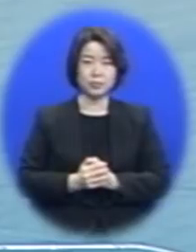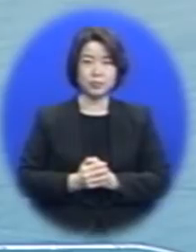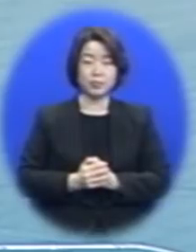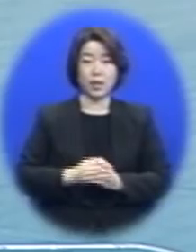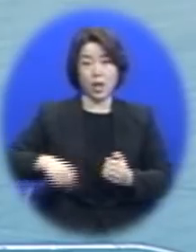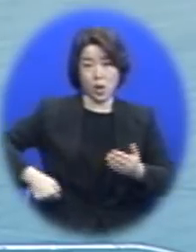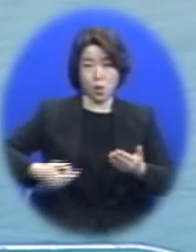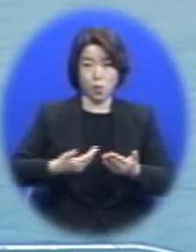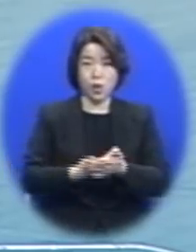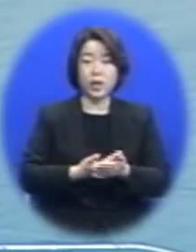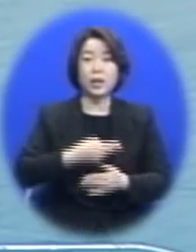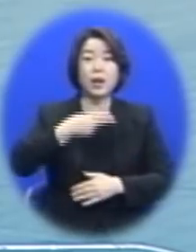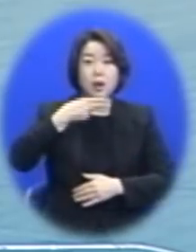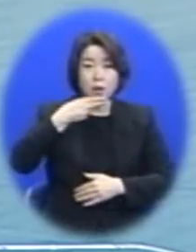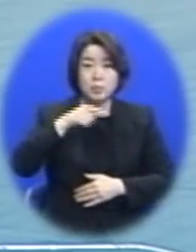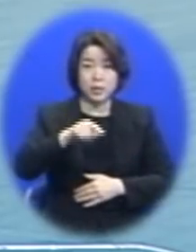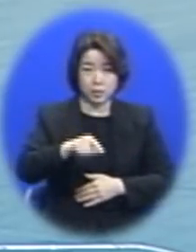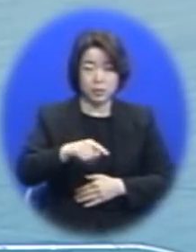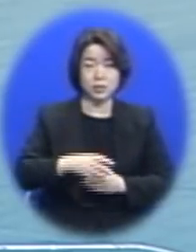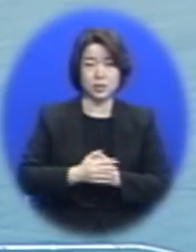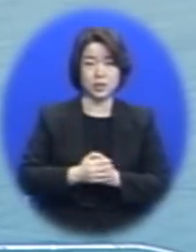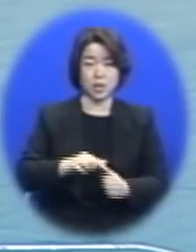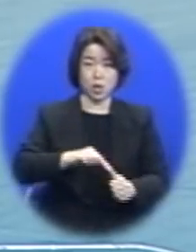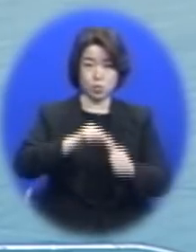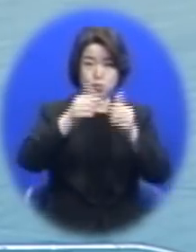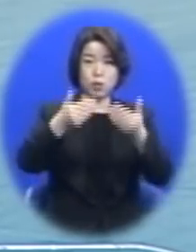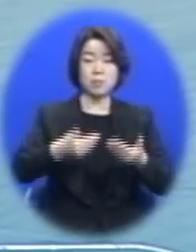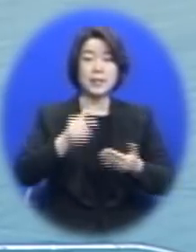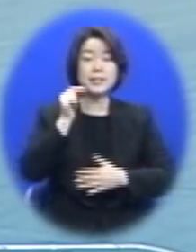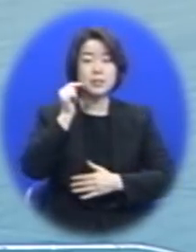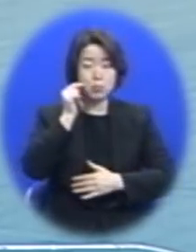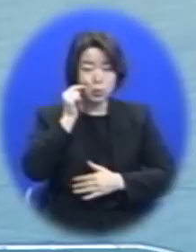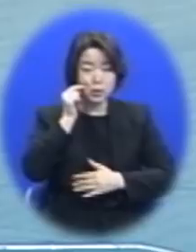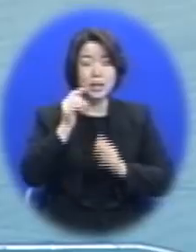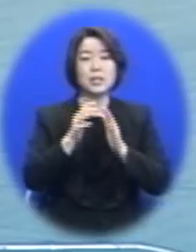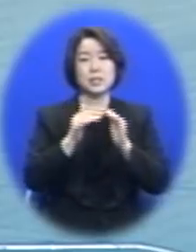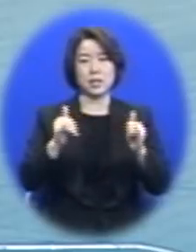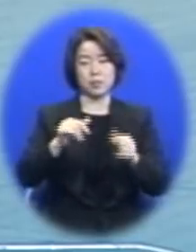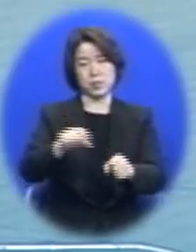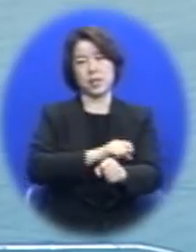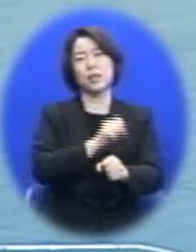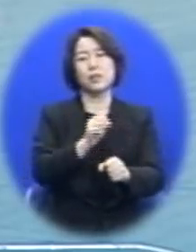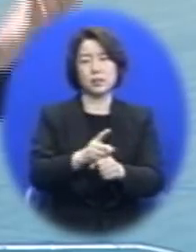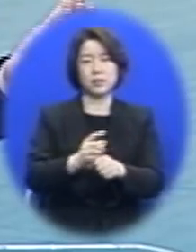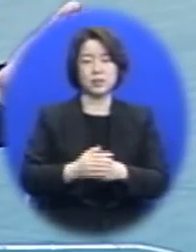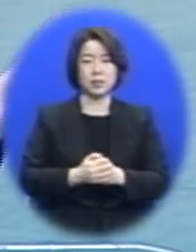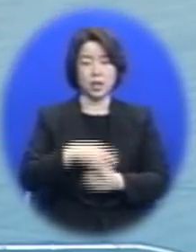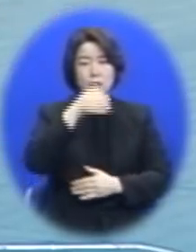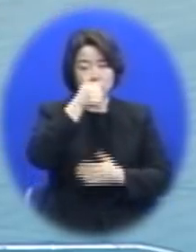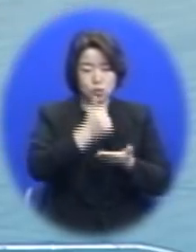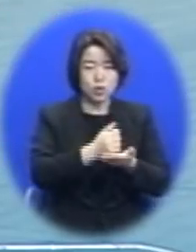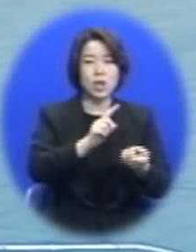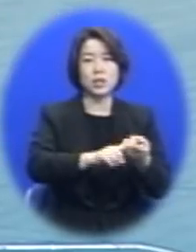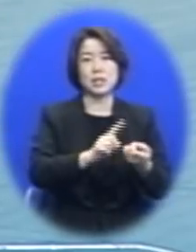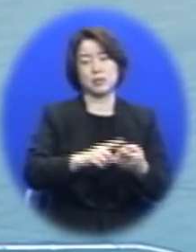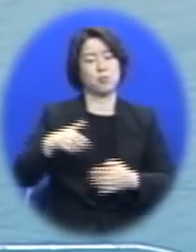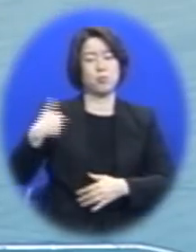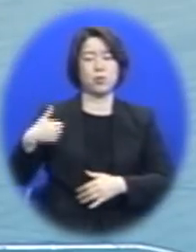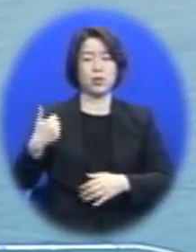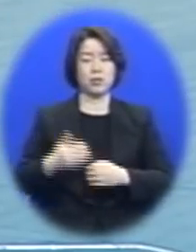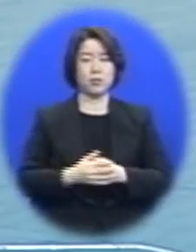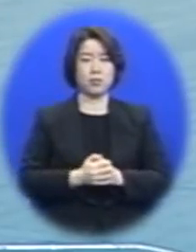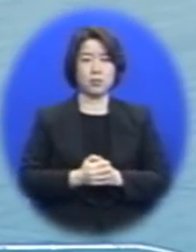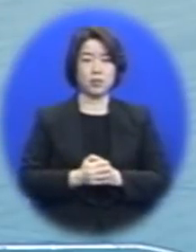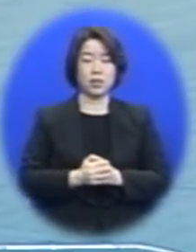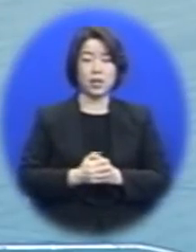회개가 없는 것이 구원 받지 못한 사람들의 특징입니다 죄가 죄인 줄도 모르고 4 니까요